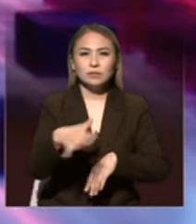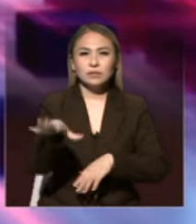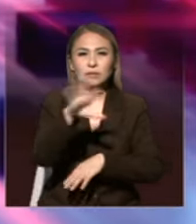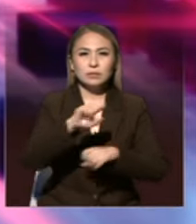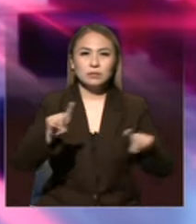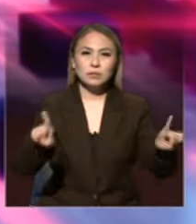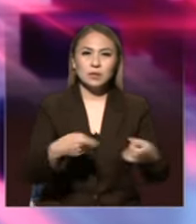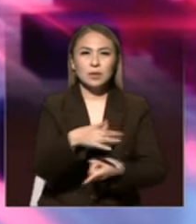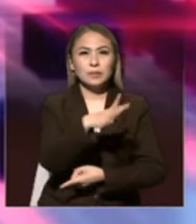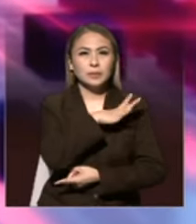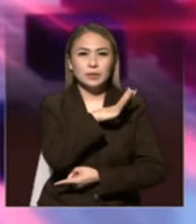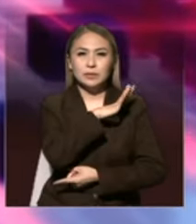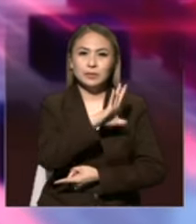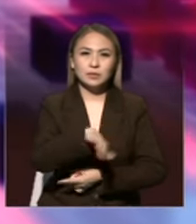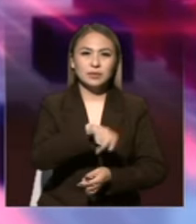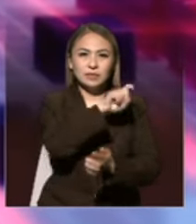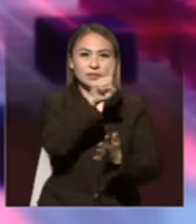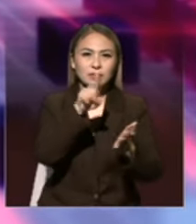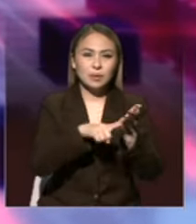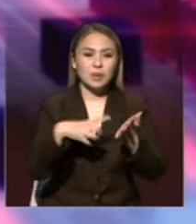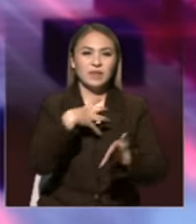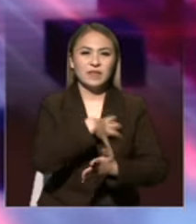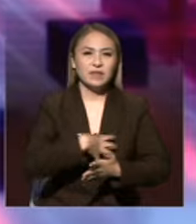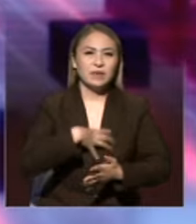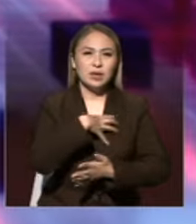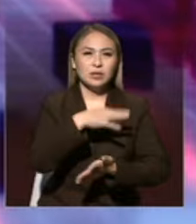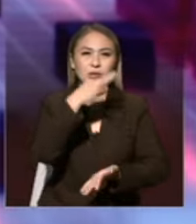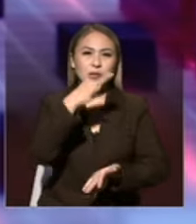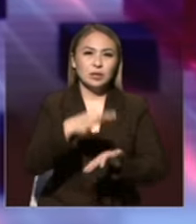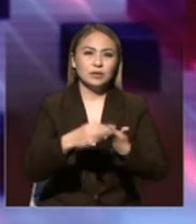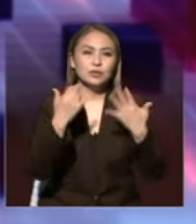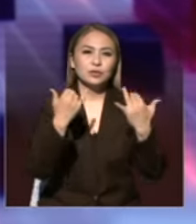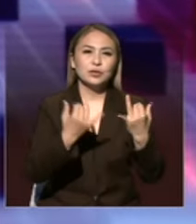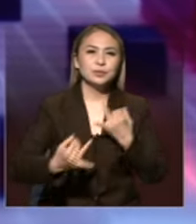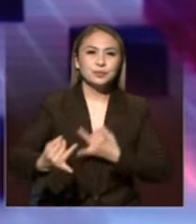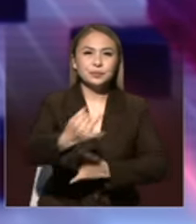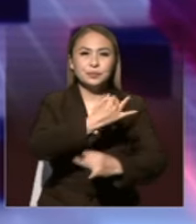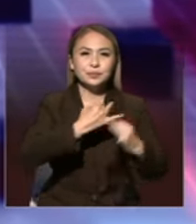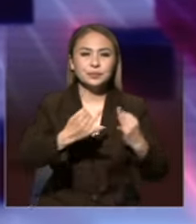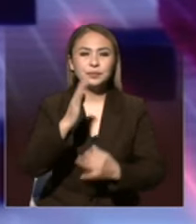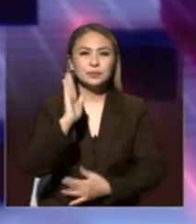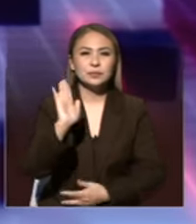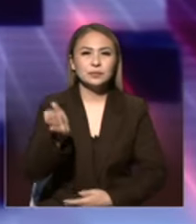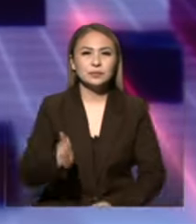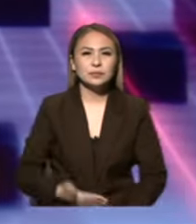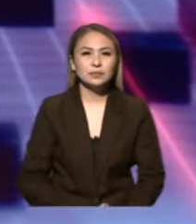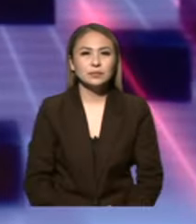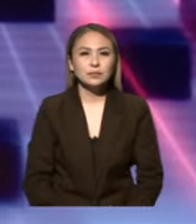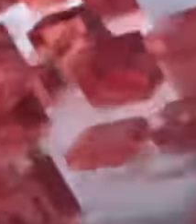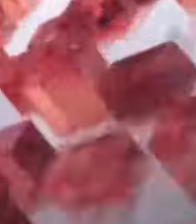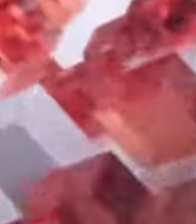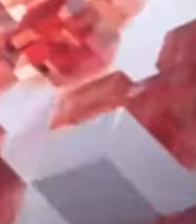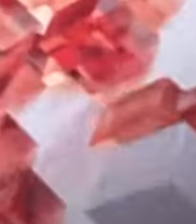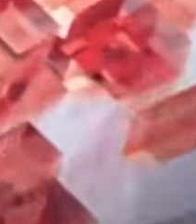дамыды деген үлкен бір маңызды сұрақтардың жауабын қазір ашық алаңда іздеп көрсек. Ассалаумағалейкум.